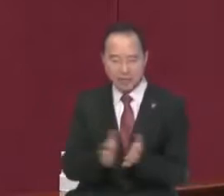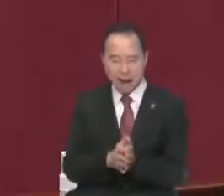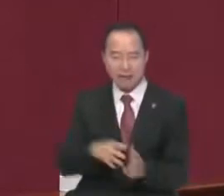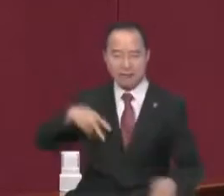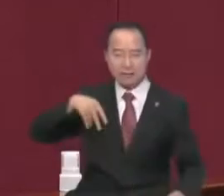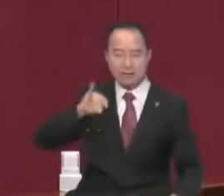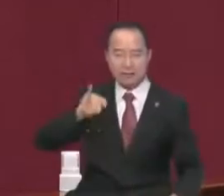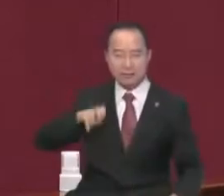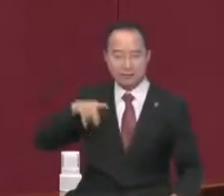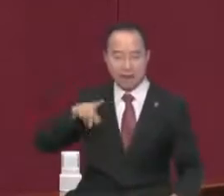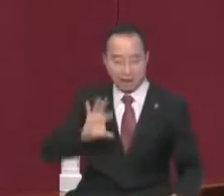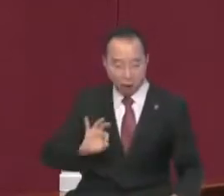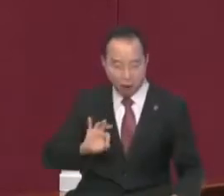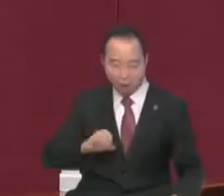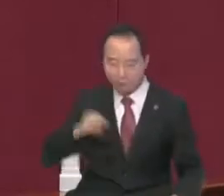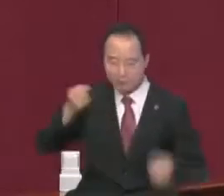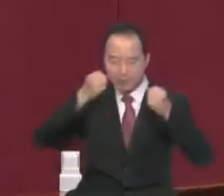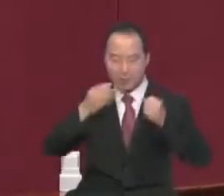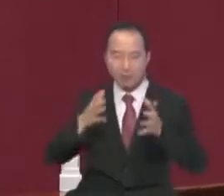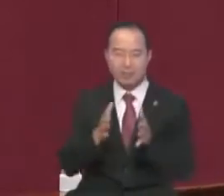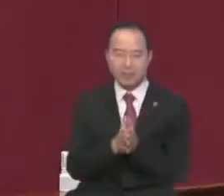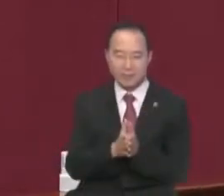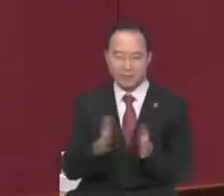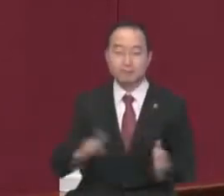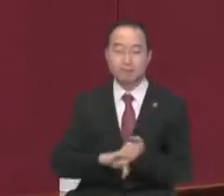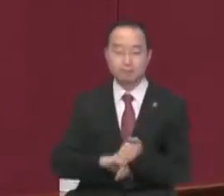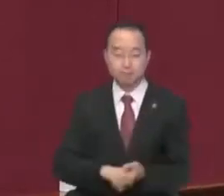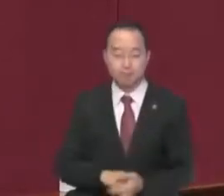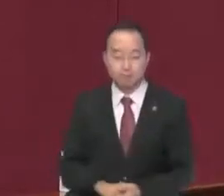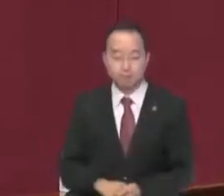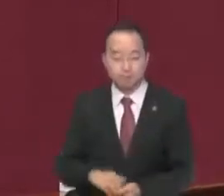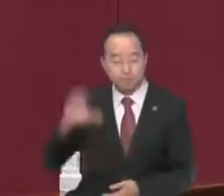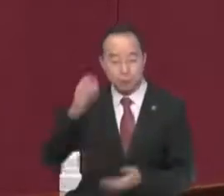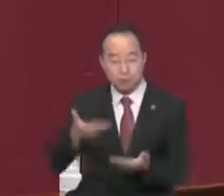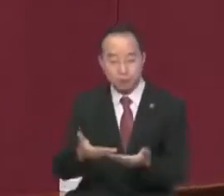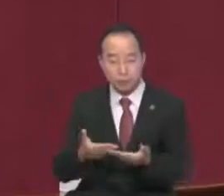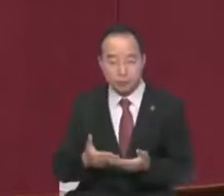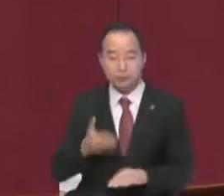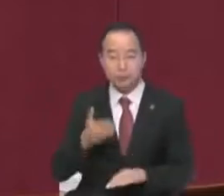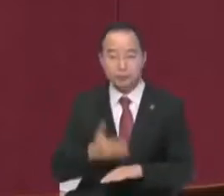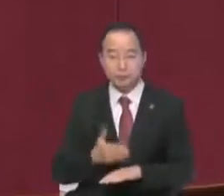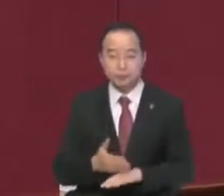심상정은 다시 일어설 것입니다. 경청해 주셔서 감사합니다.